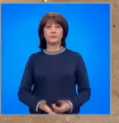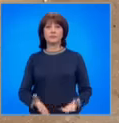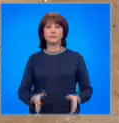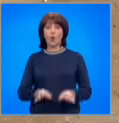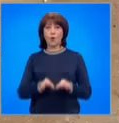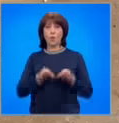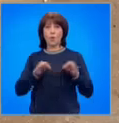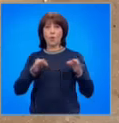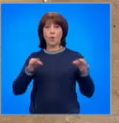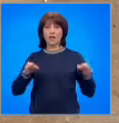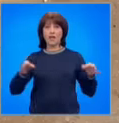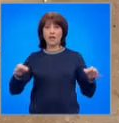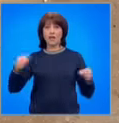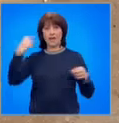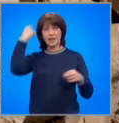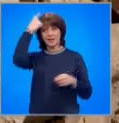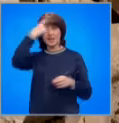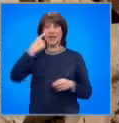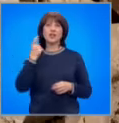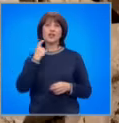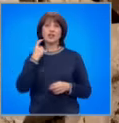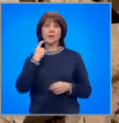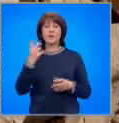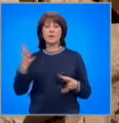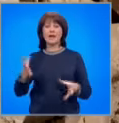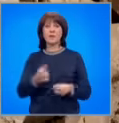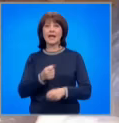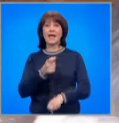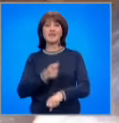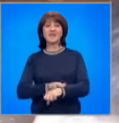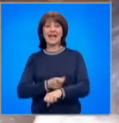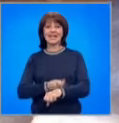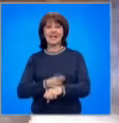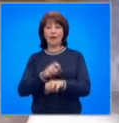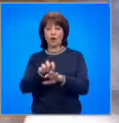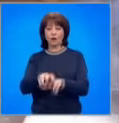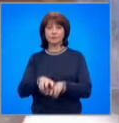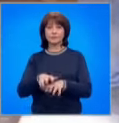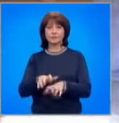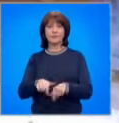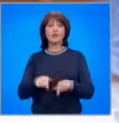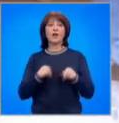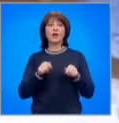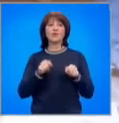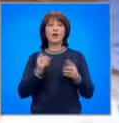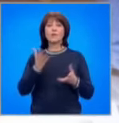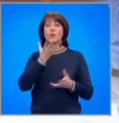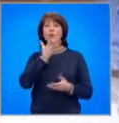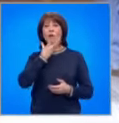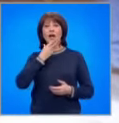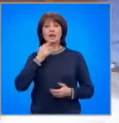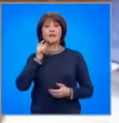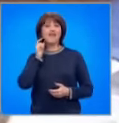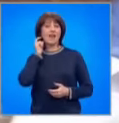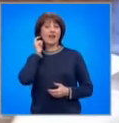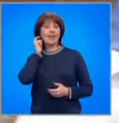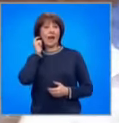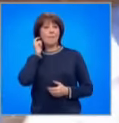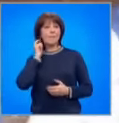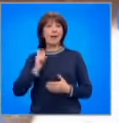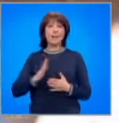Удължен череп откриха археолозите в Стара Загора. Много красива дама е била, може